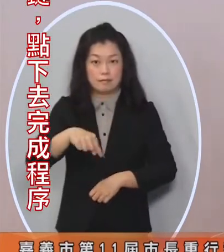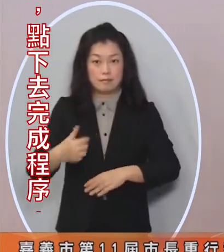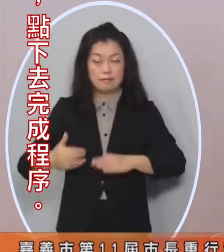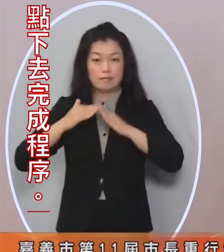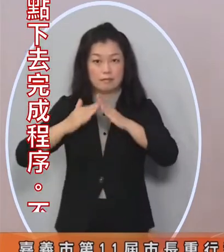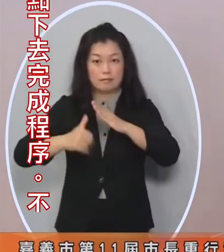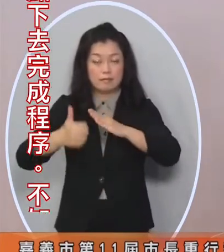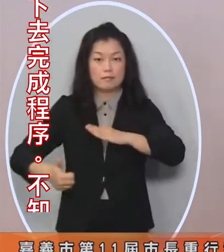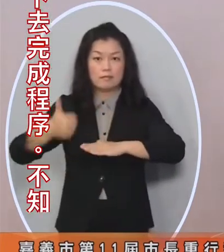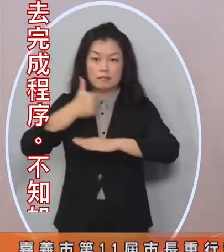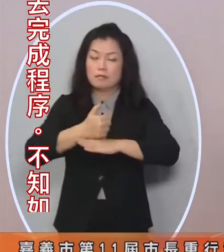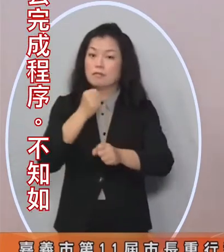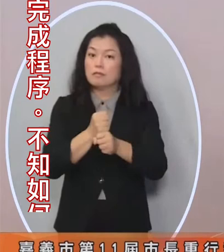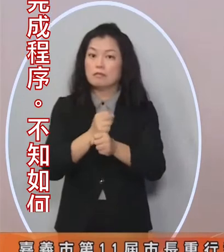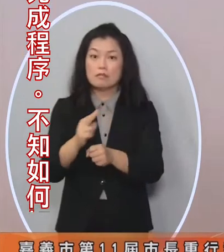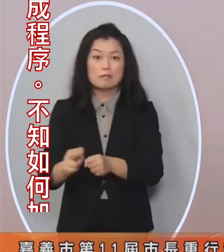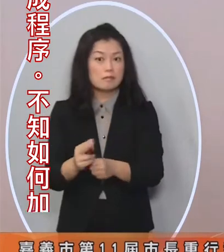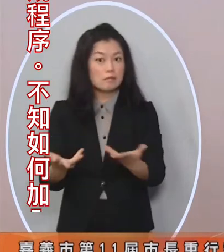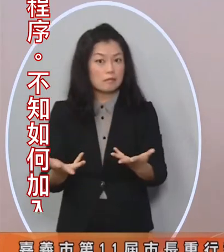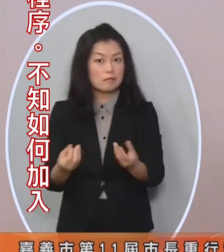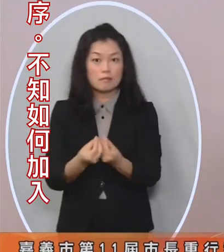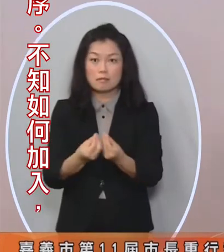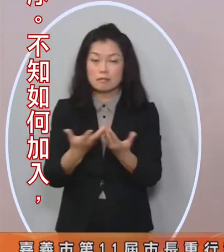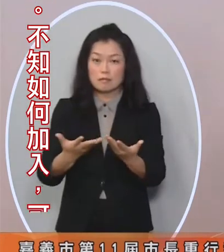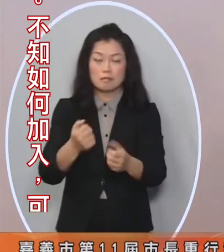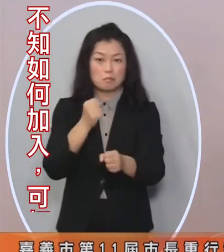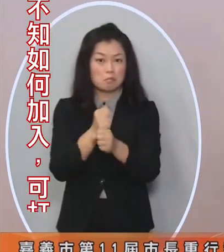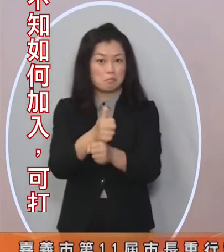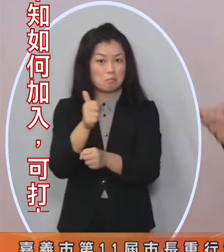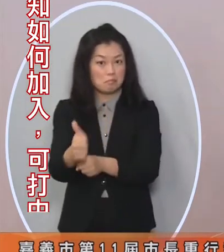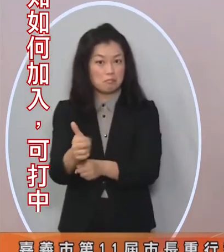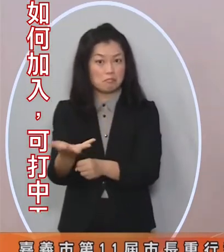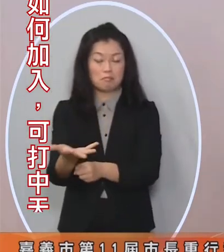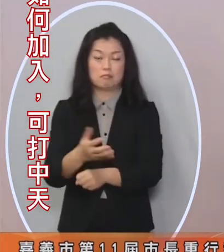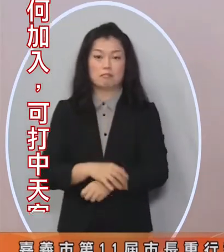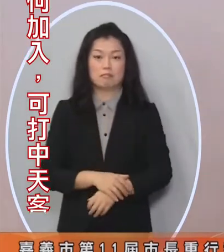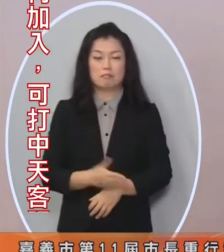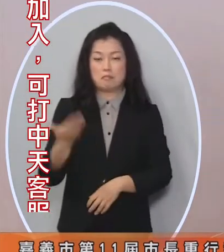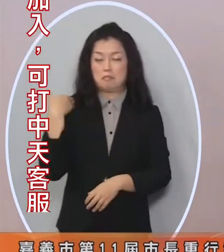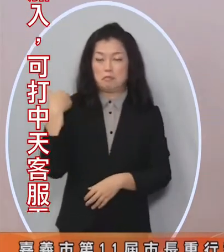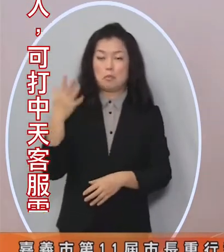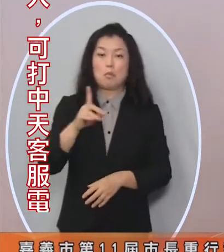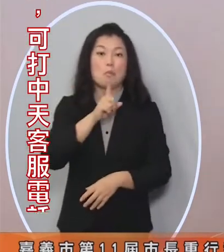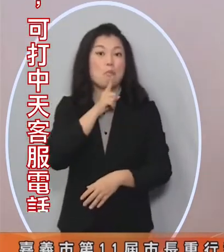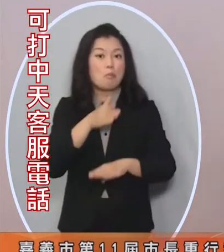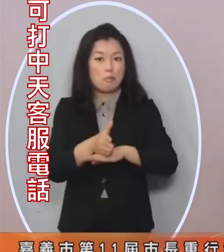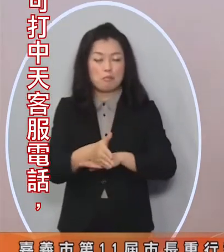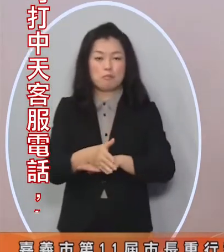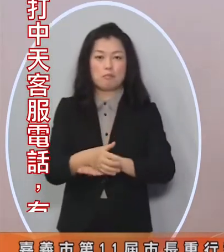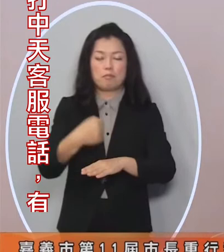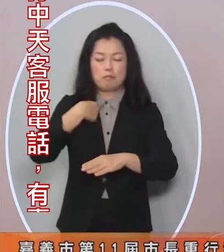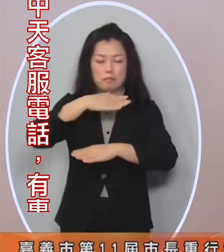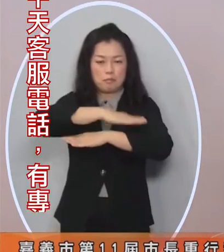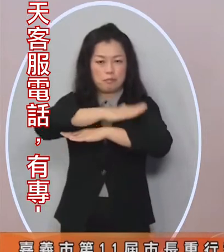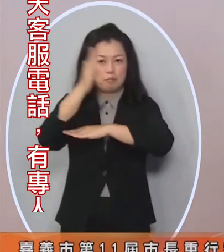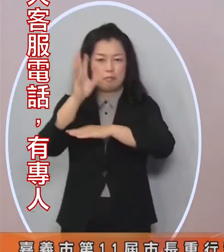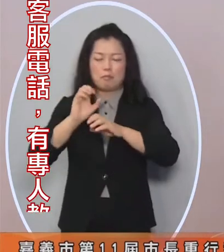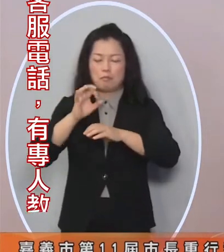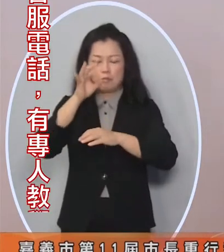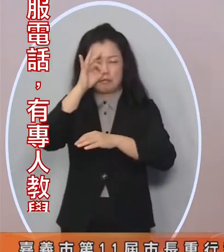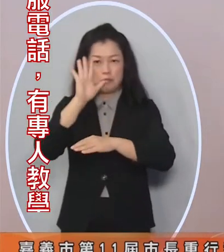是要安怎做？你安怎做好？因较早有咧讲的，讲我看报纸，你讲